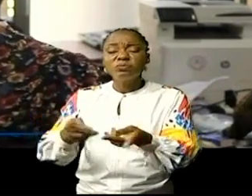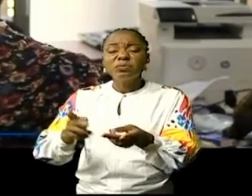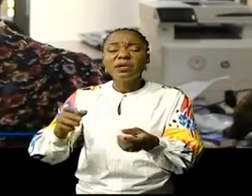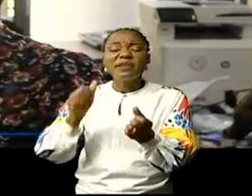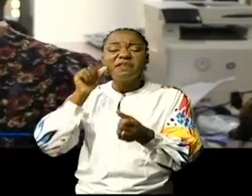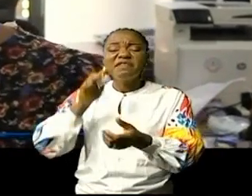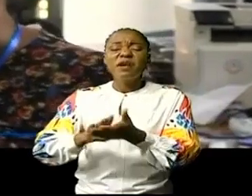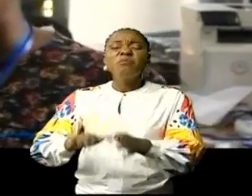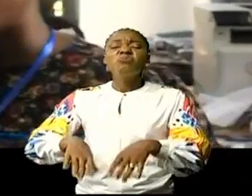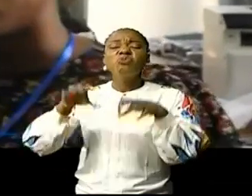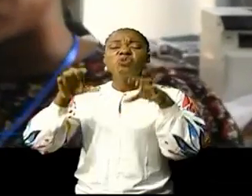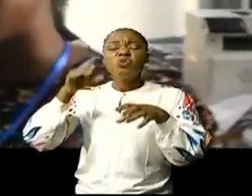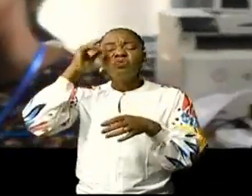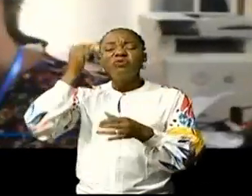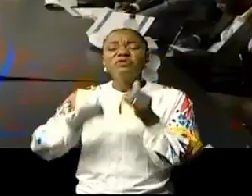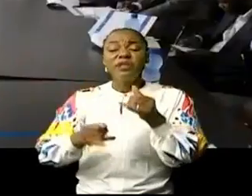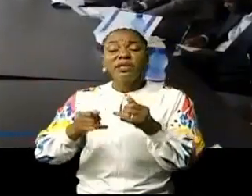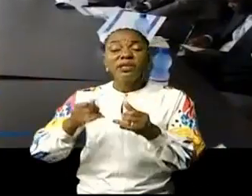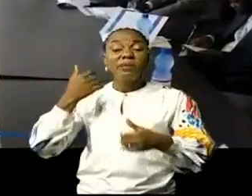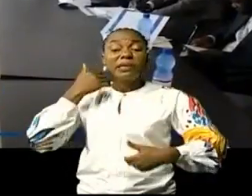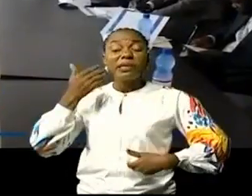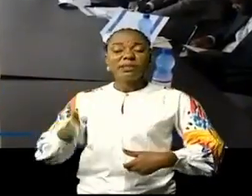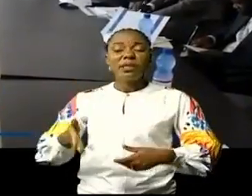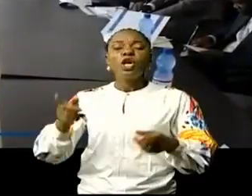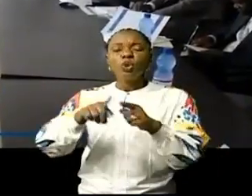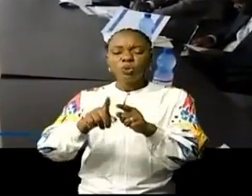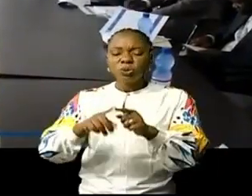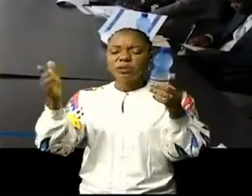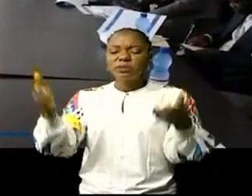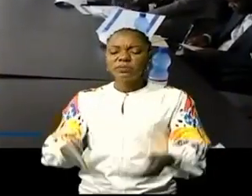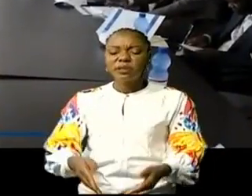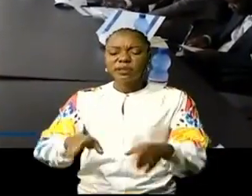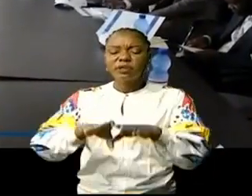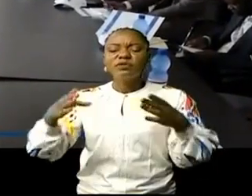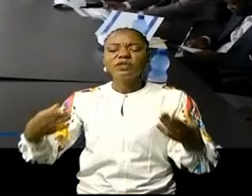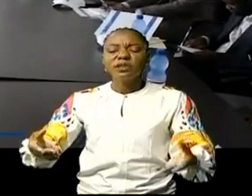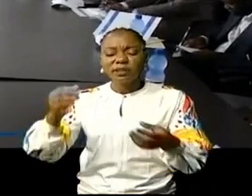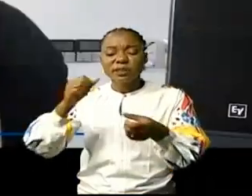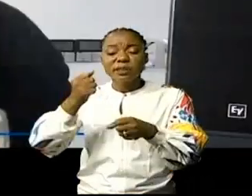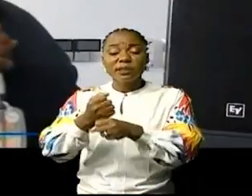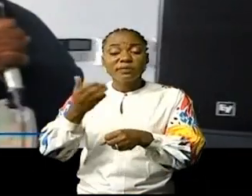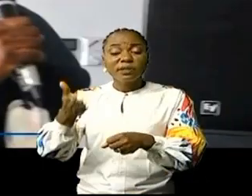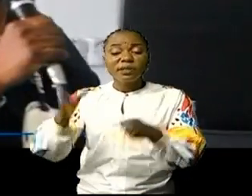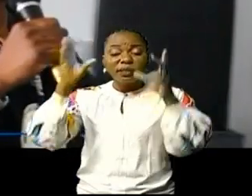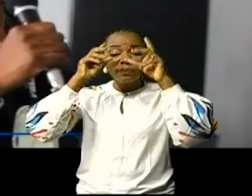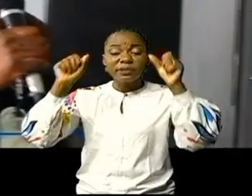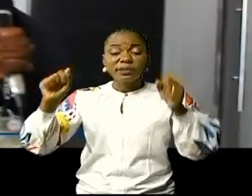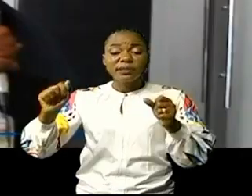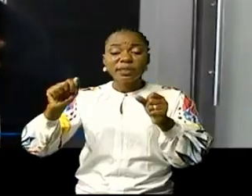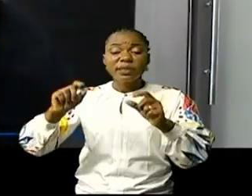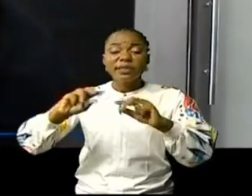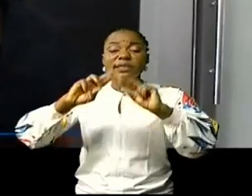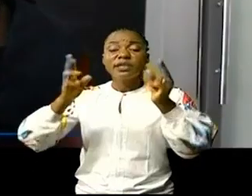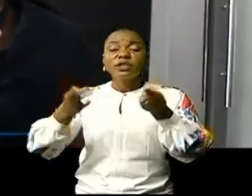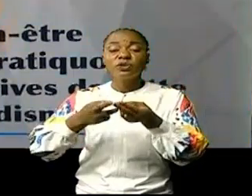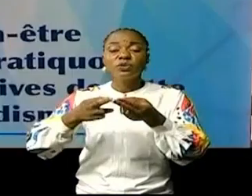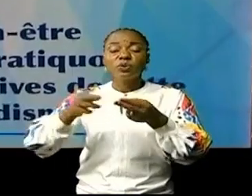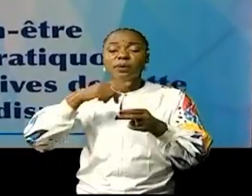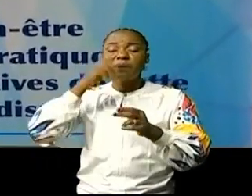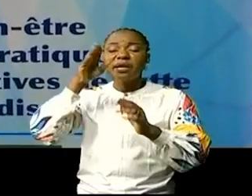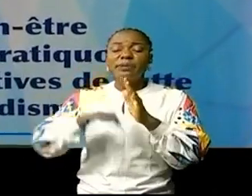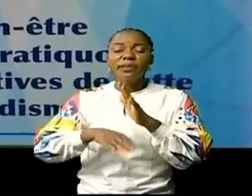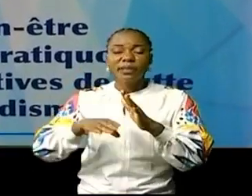pour réduire le fardeau de cette maladie. Présent à ces lancements des Tax Force, le président du réseau parlementaire de lutte contre